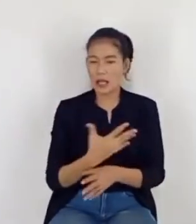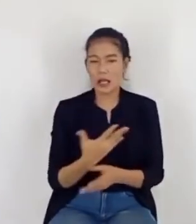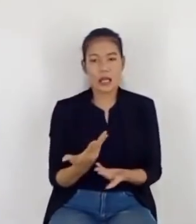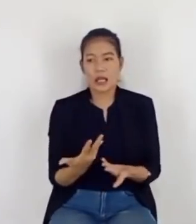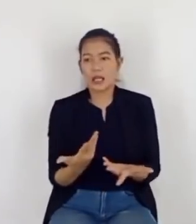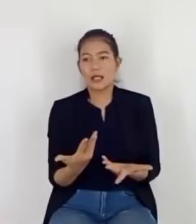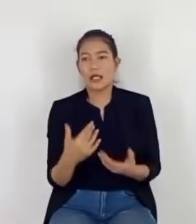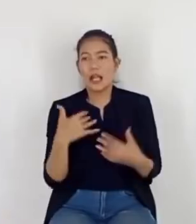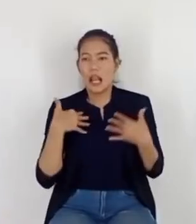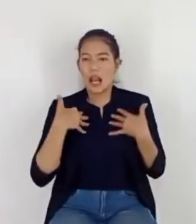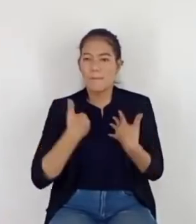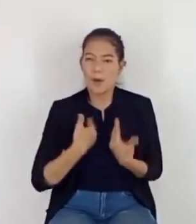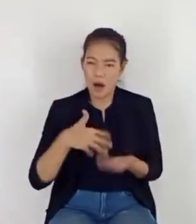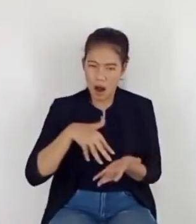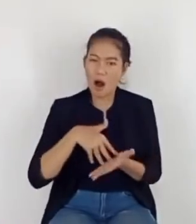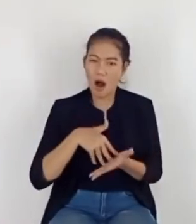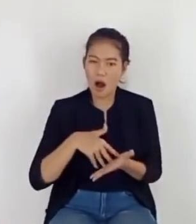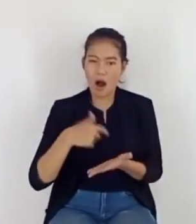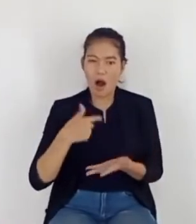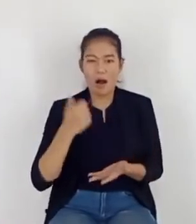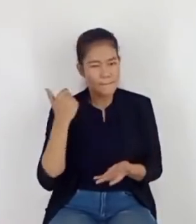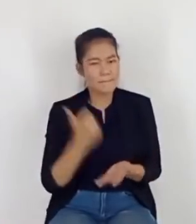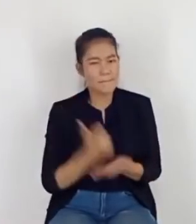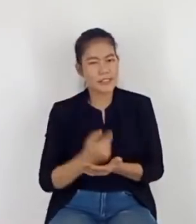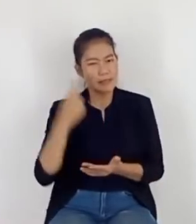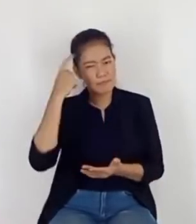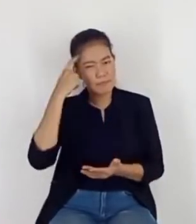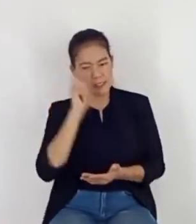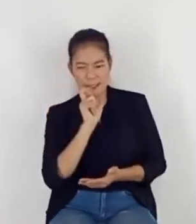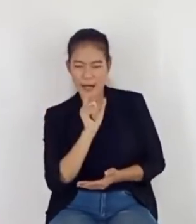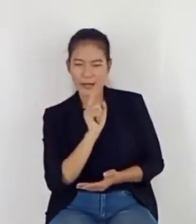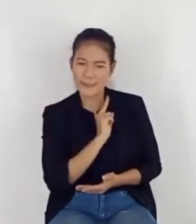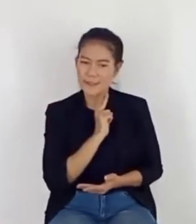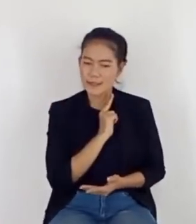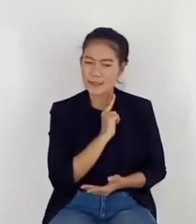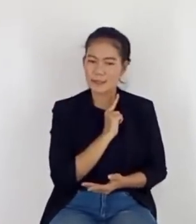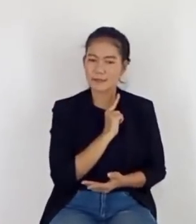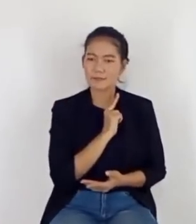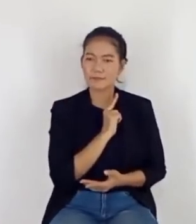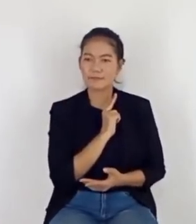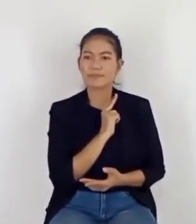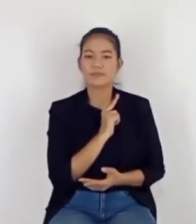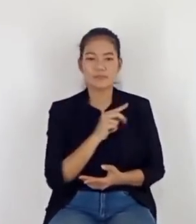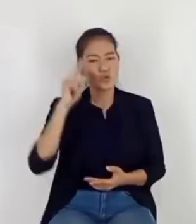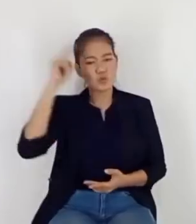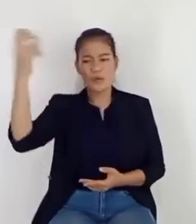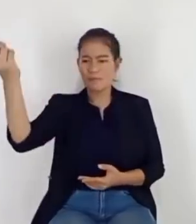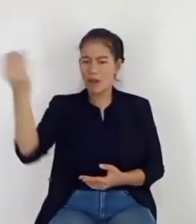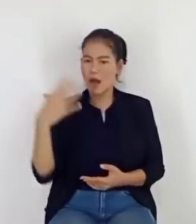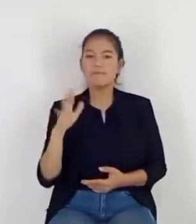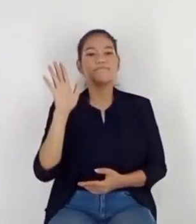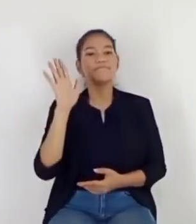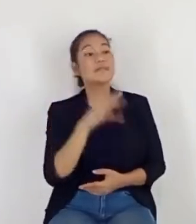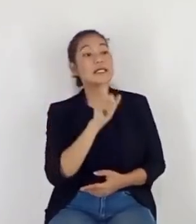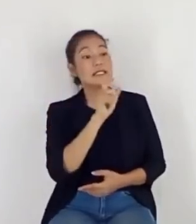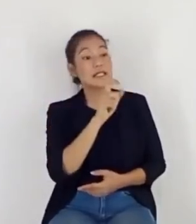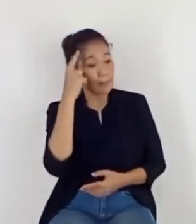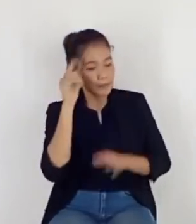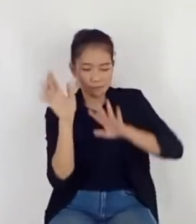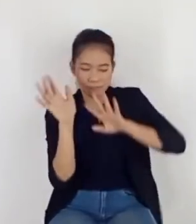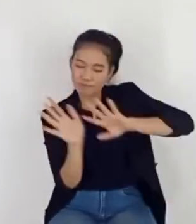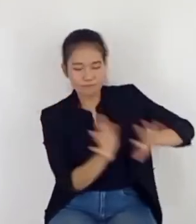kita lemah. Kita memikirkan dengan cara berpikir sendiri. Tapi Tuhan mengatakan, tinggalkan cara